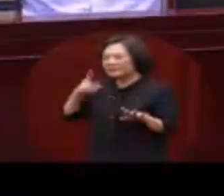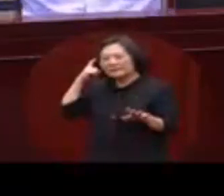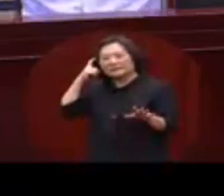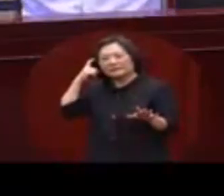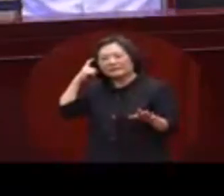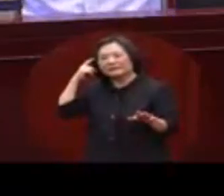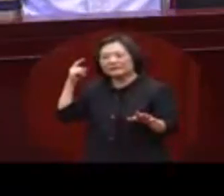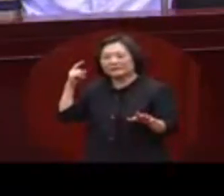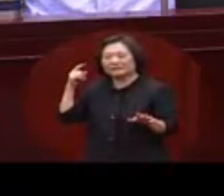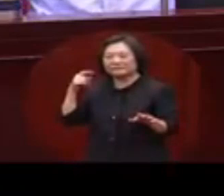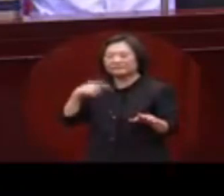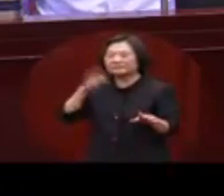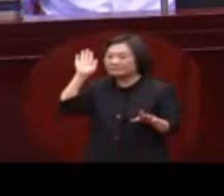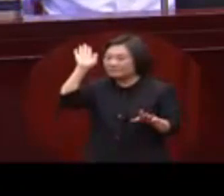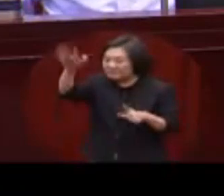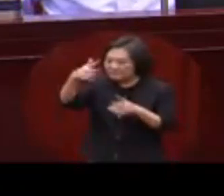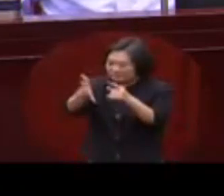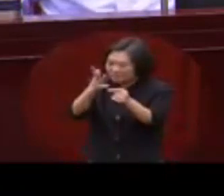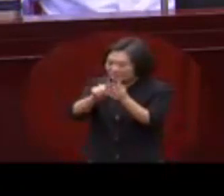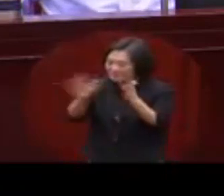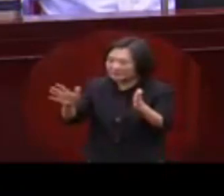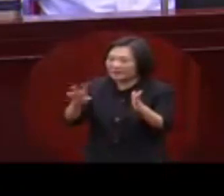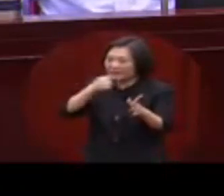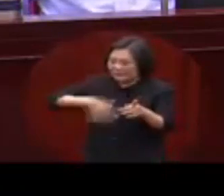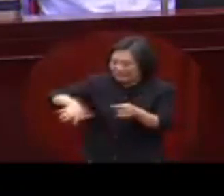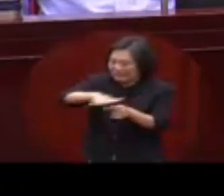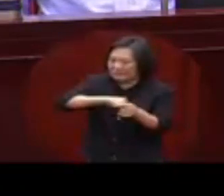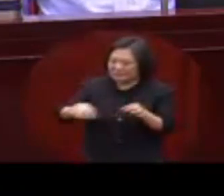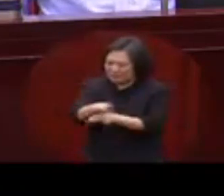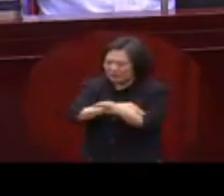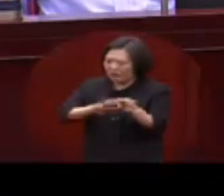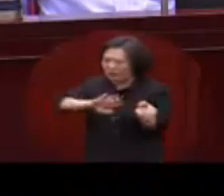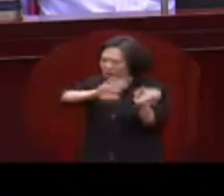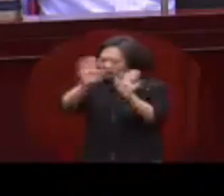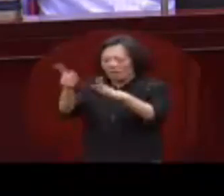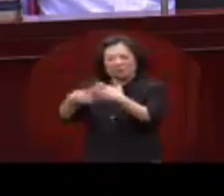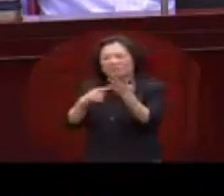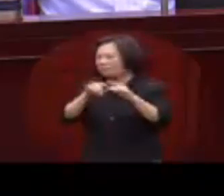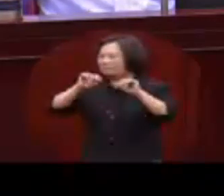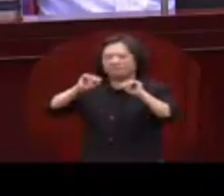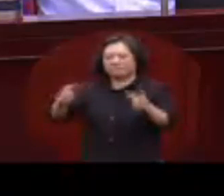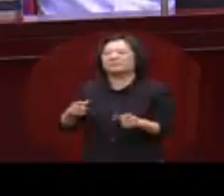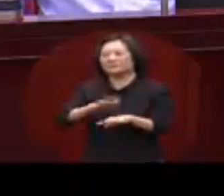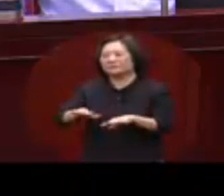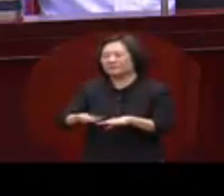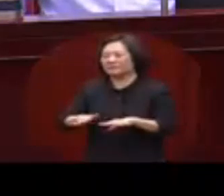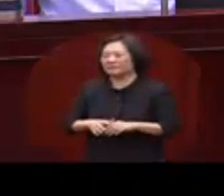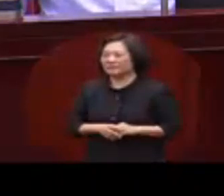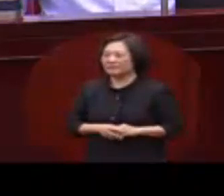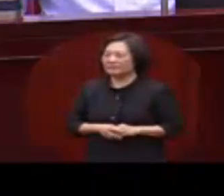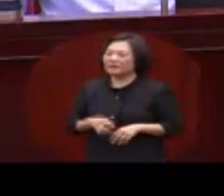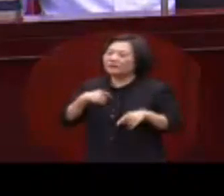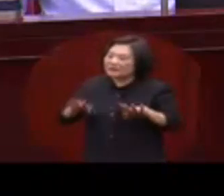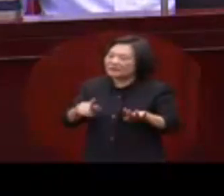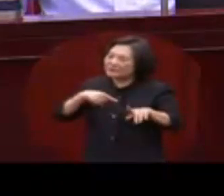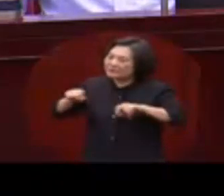是。在未来5年之内，整个台湾的经济的面貌会改变。所以你想看，如果我们本来的计划，我们按照预定